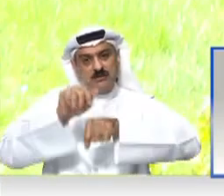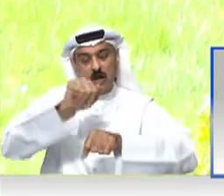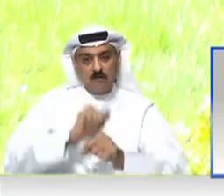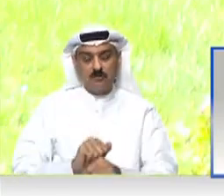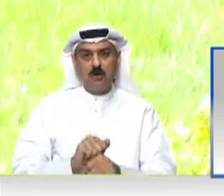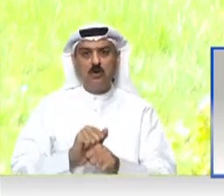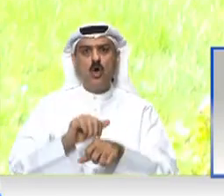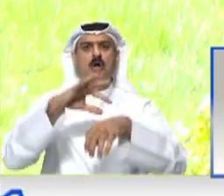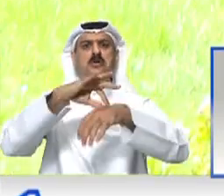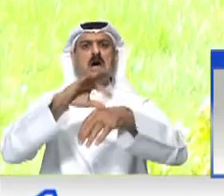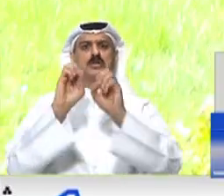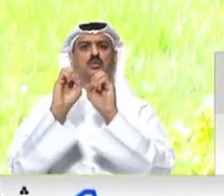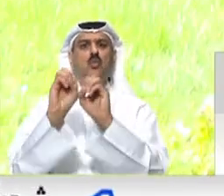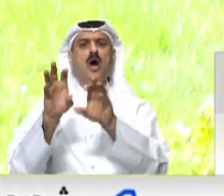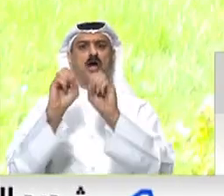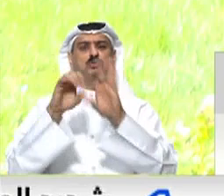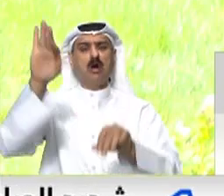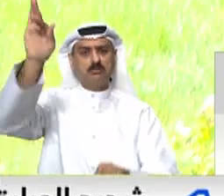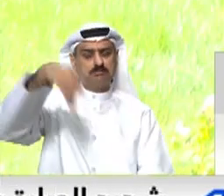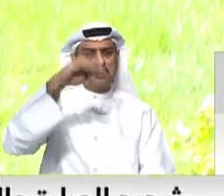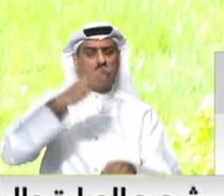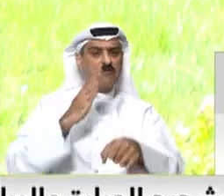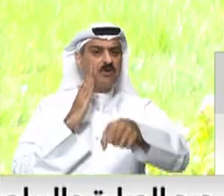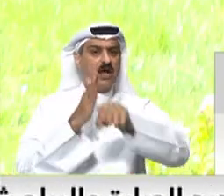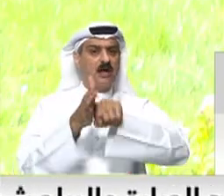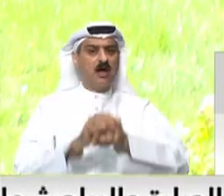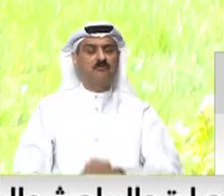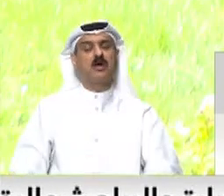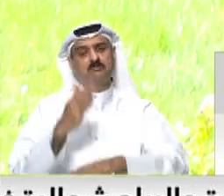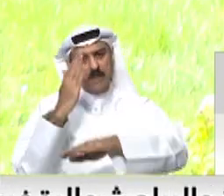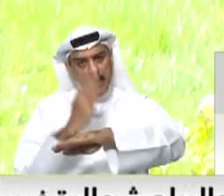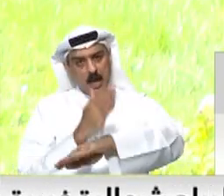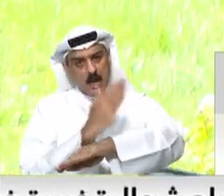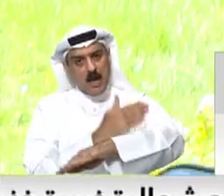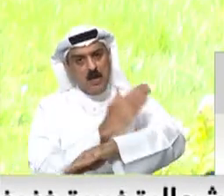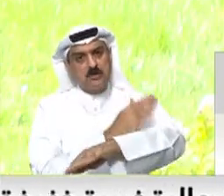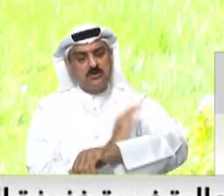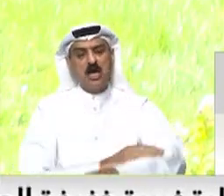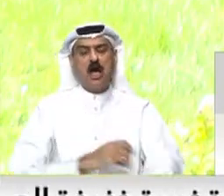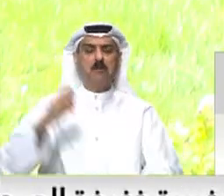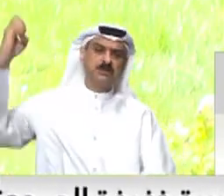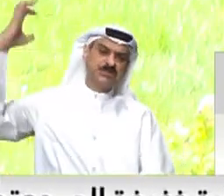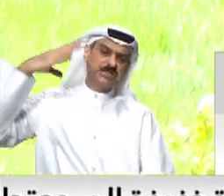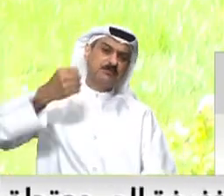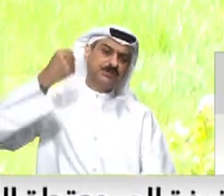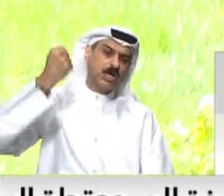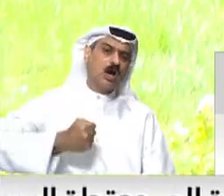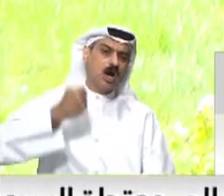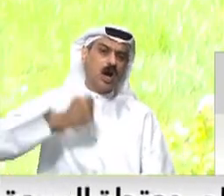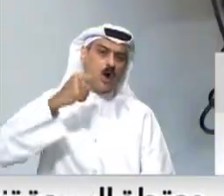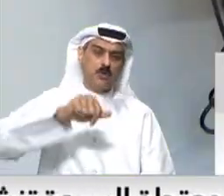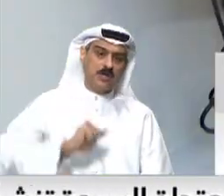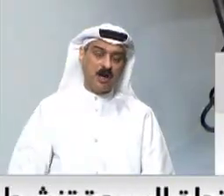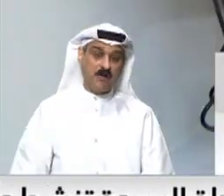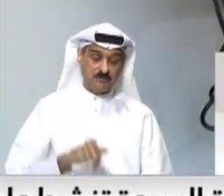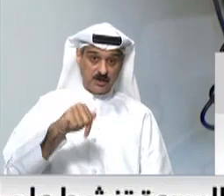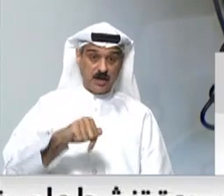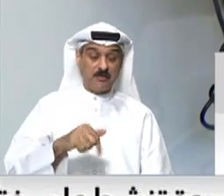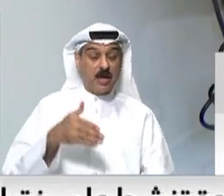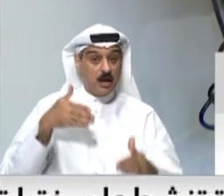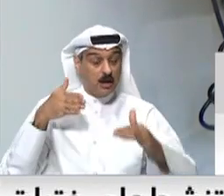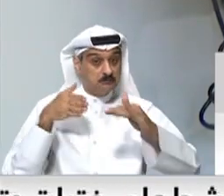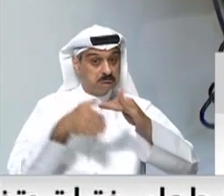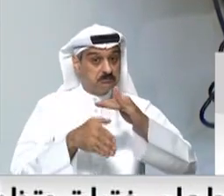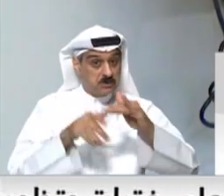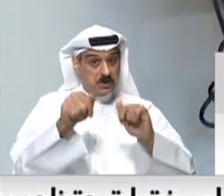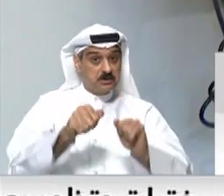كبير من الناس اللي جايين يضحون، ممكن يكون في إرهاق، يكون في إنهاك حراري، ممكن يكون في عندنا إصابات داخل المسلخ